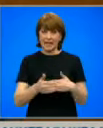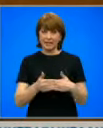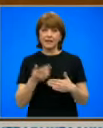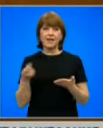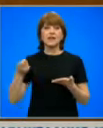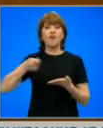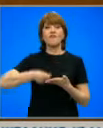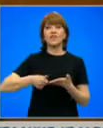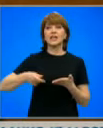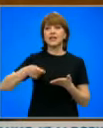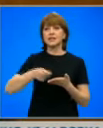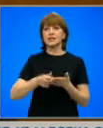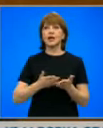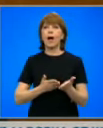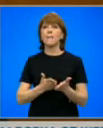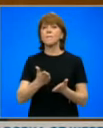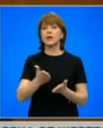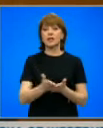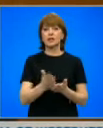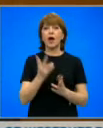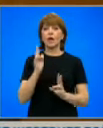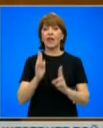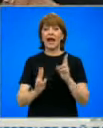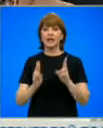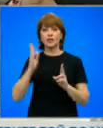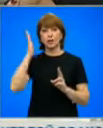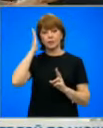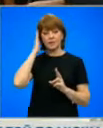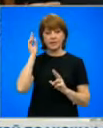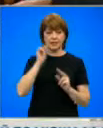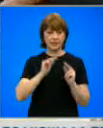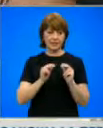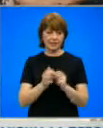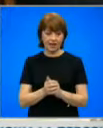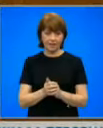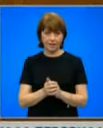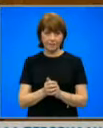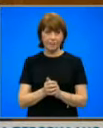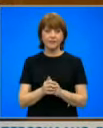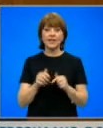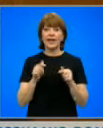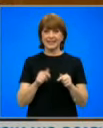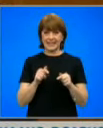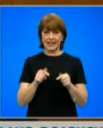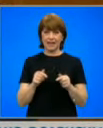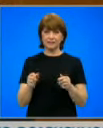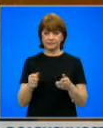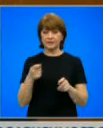се финансира по начин определен с решение на Министерския съвет. Сега да сложим мокър